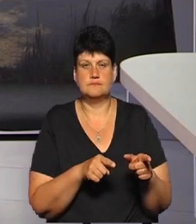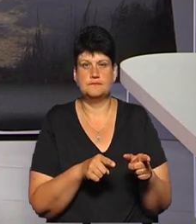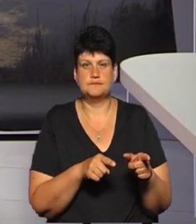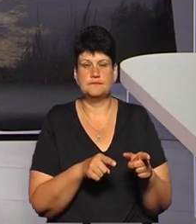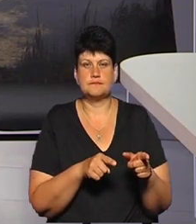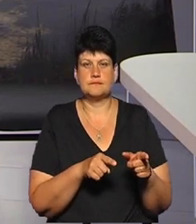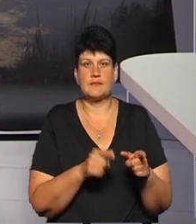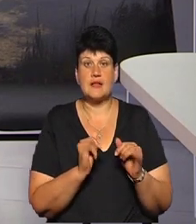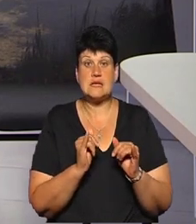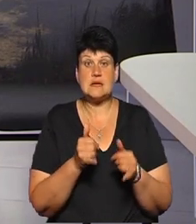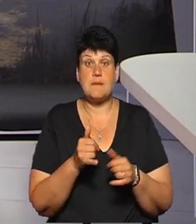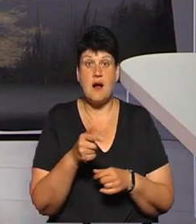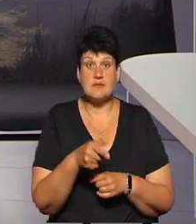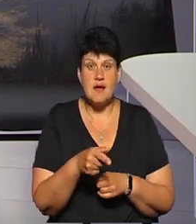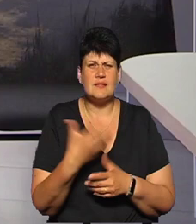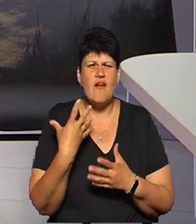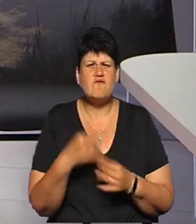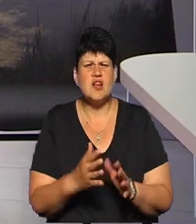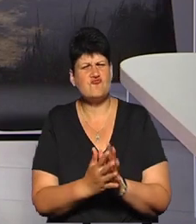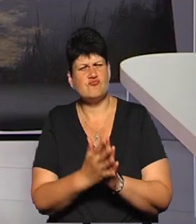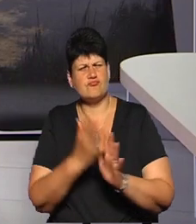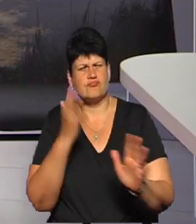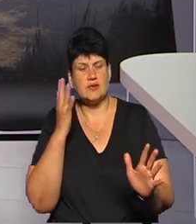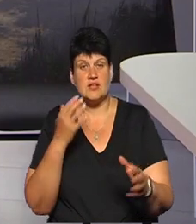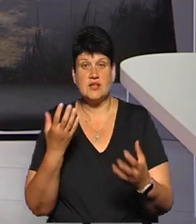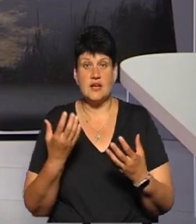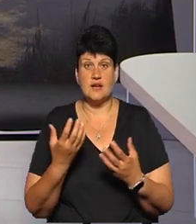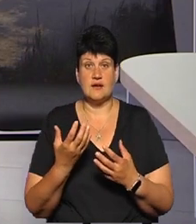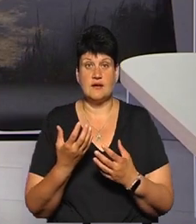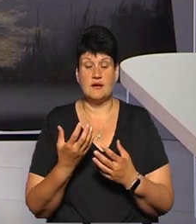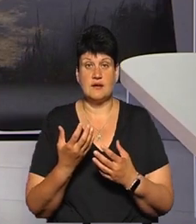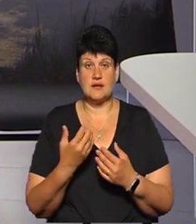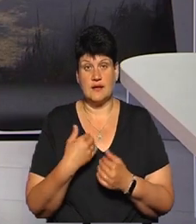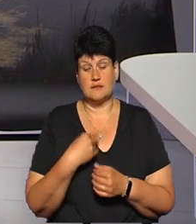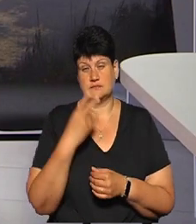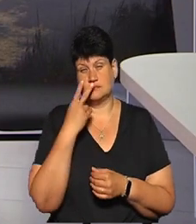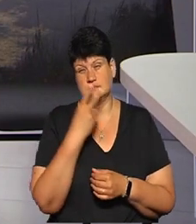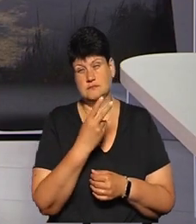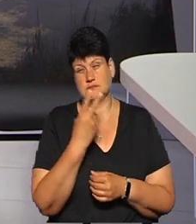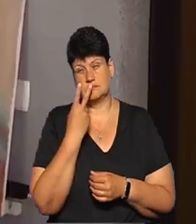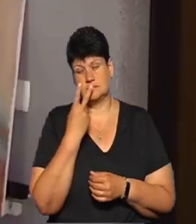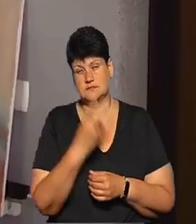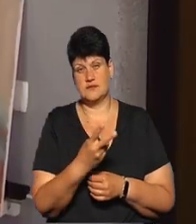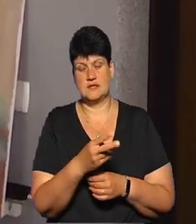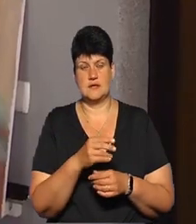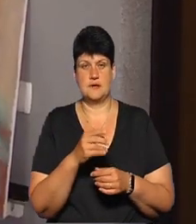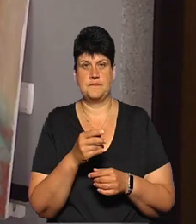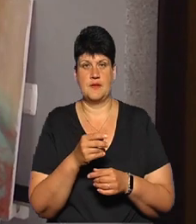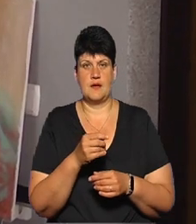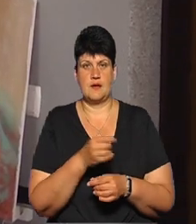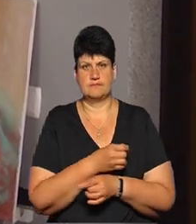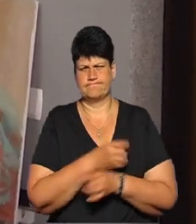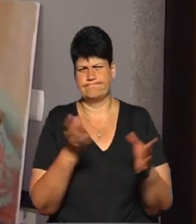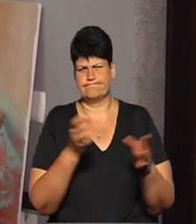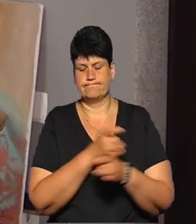на заправку, а там вже черга. І я з черги дивився на ці ж склади, як воно летить вогонь. Юрій каже,